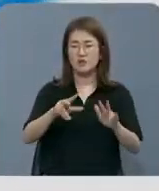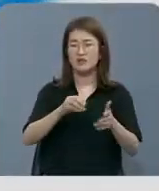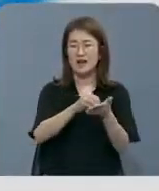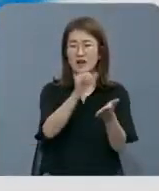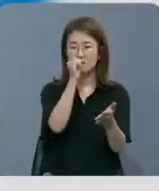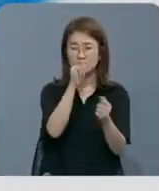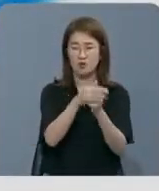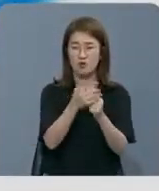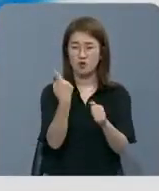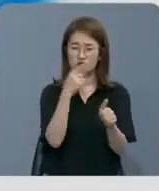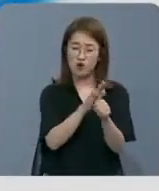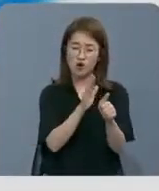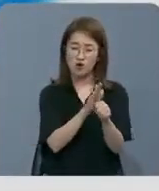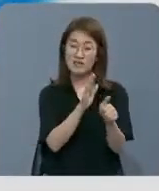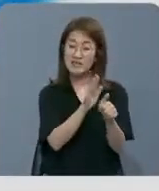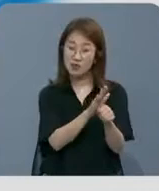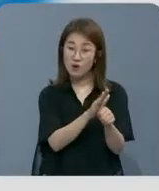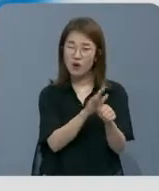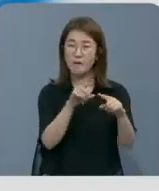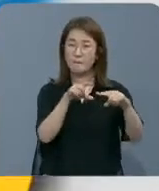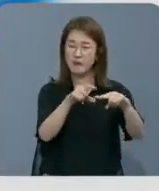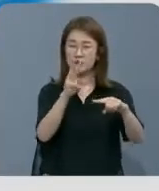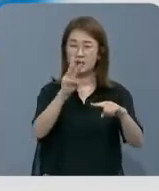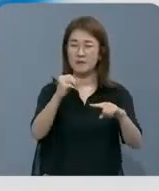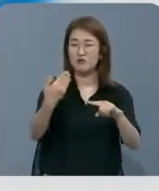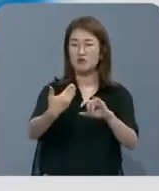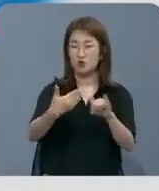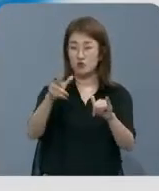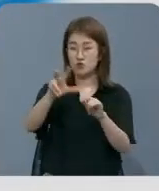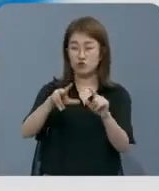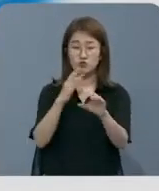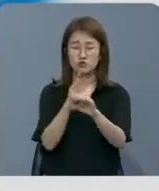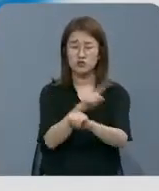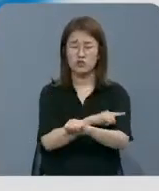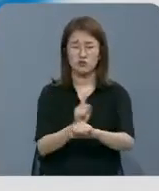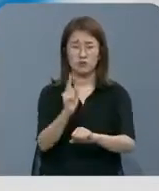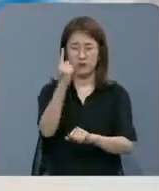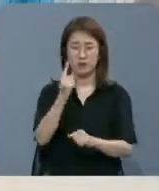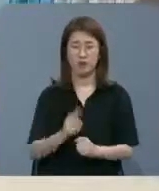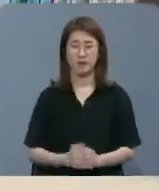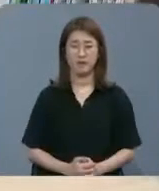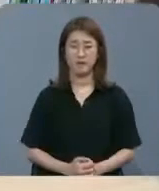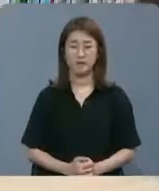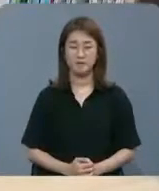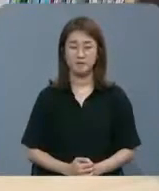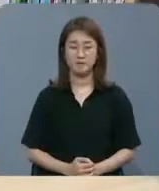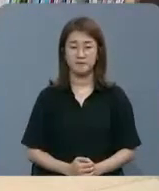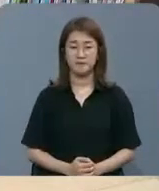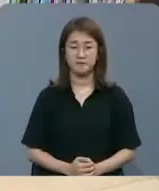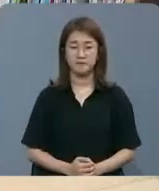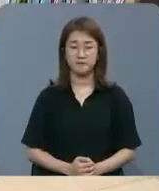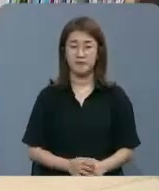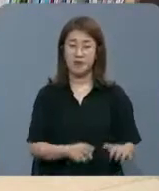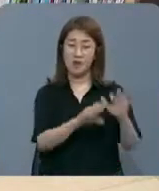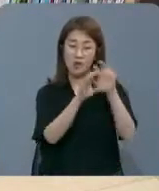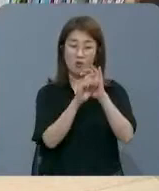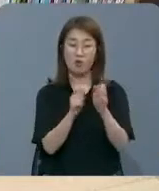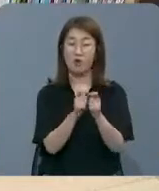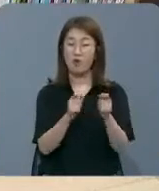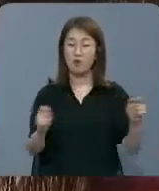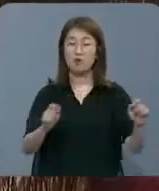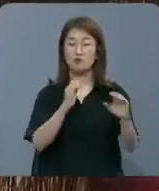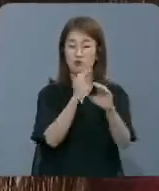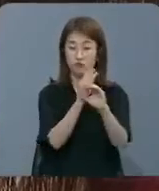후원자의 지원액은 평균 3만 9천 원으로 전국에서 가장 높습니다. 코로나19 장기화